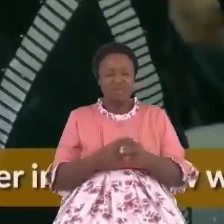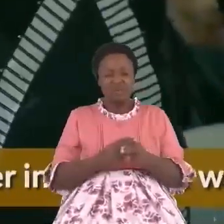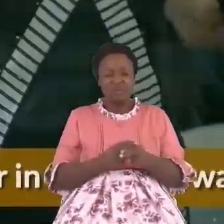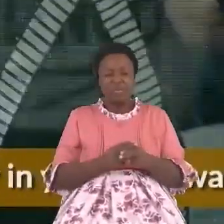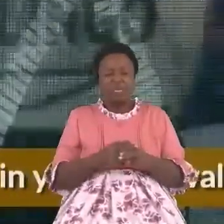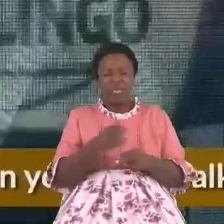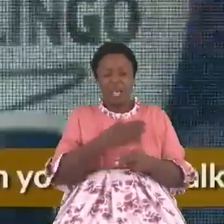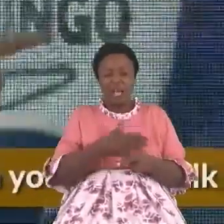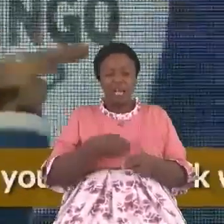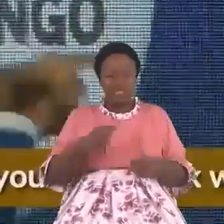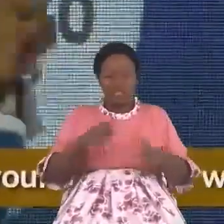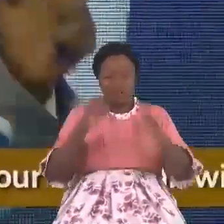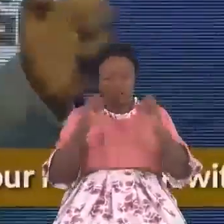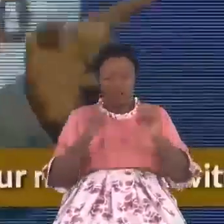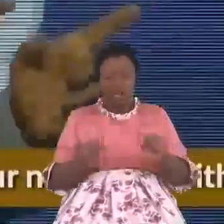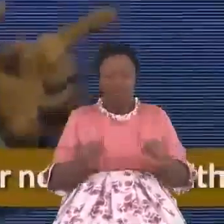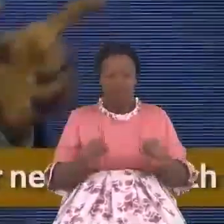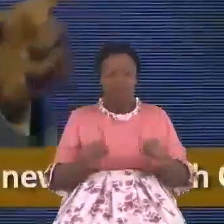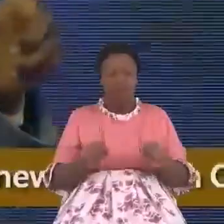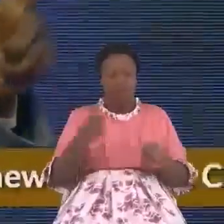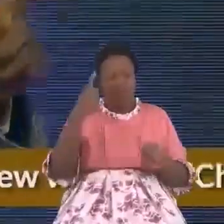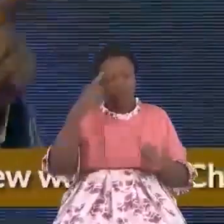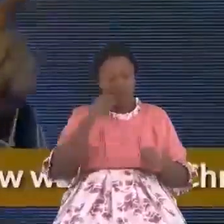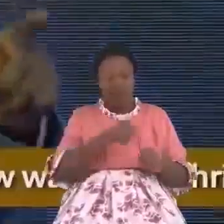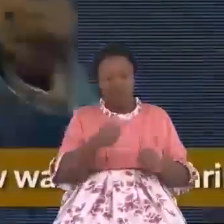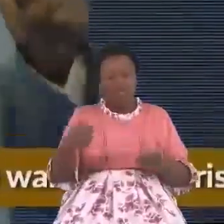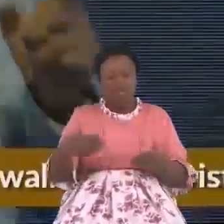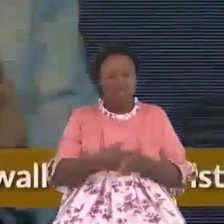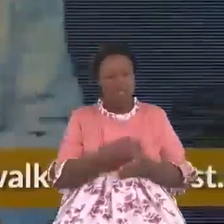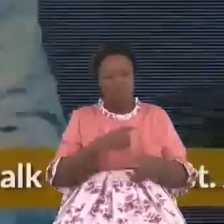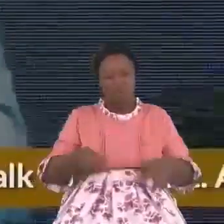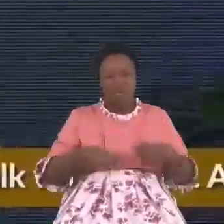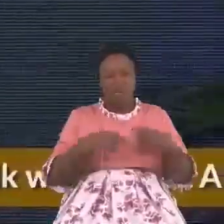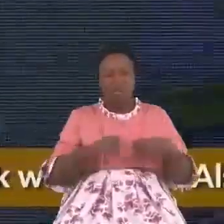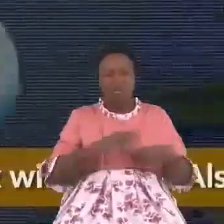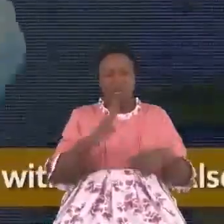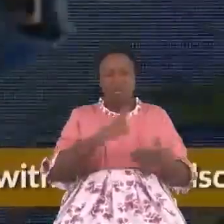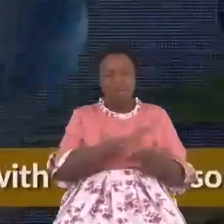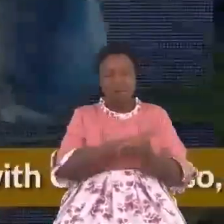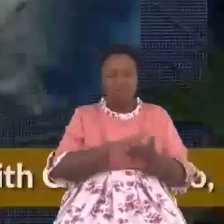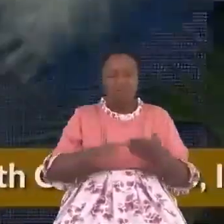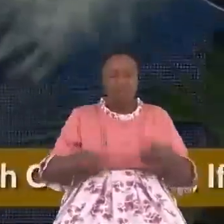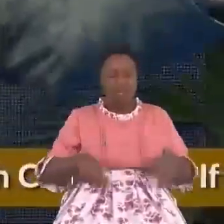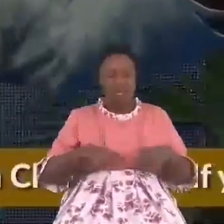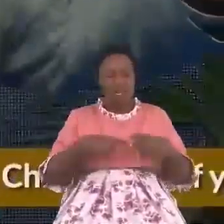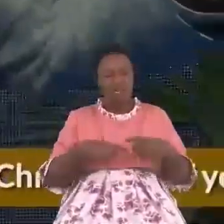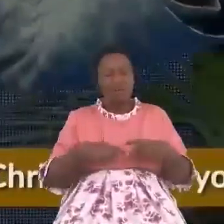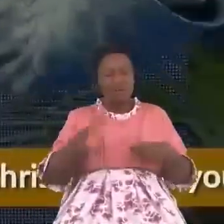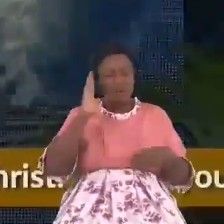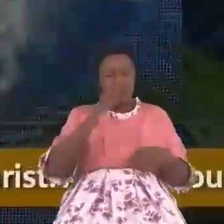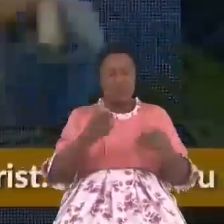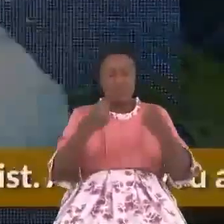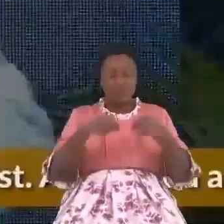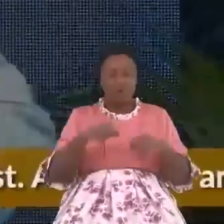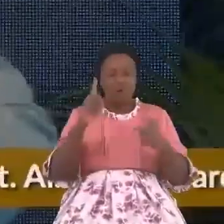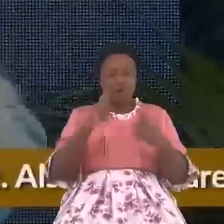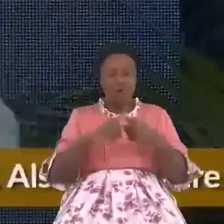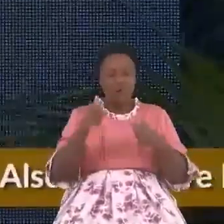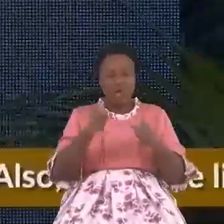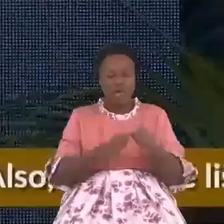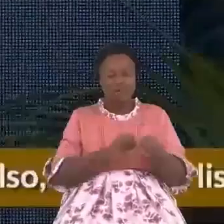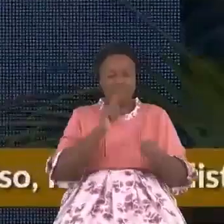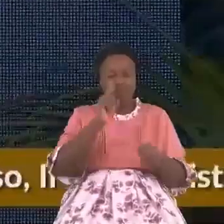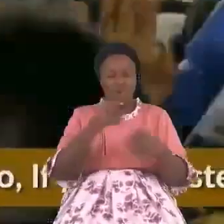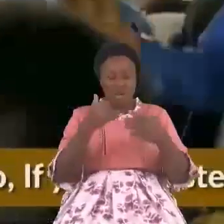Chineke, ike eji ebi ndụ ọhụrụ, ndụ ezi omume ga-abụ nke ha ugbu a, nye ha n'otu n'otu